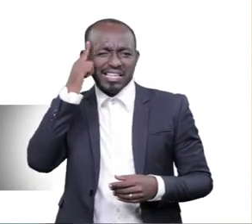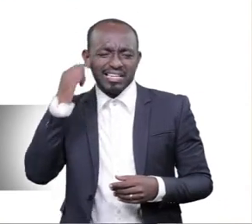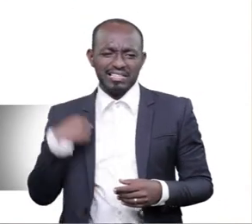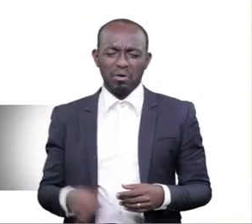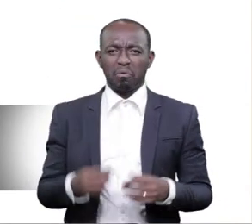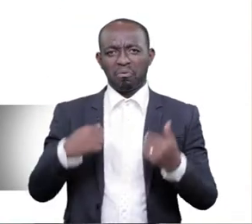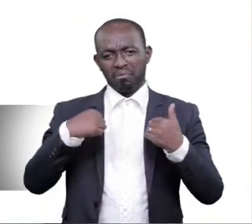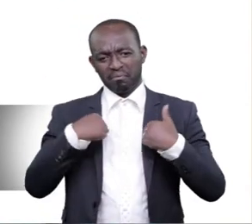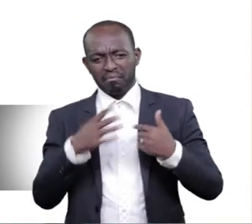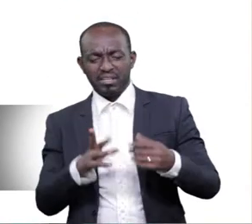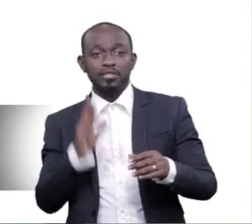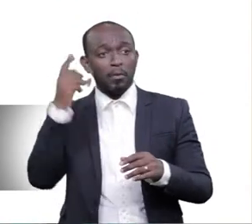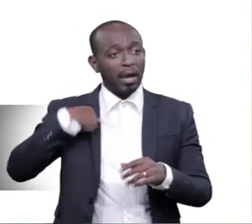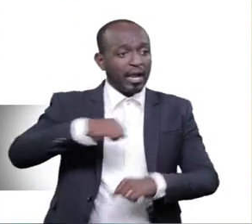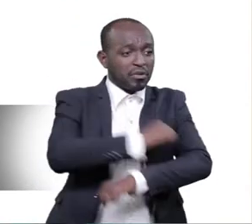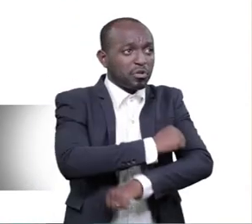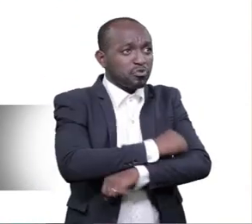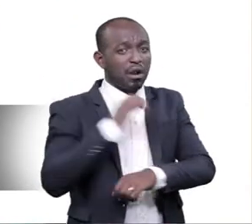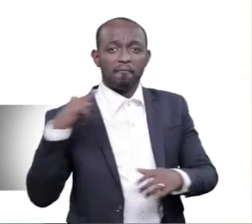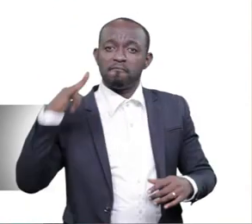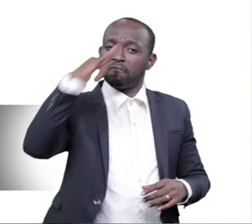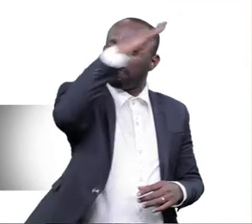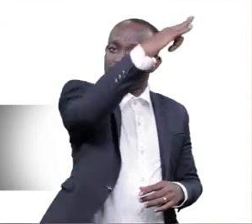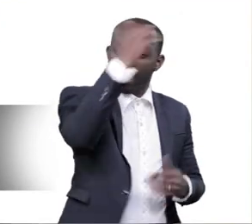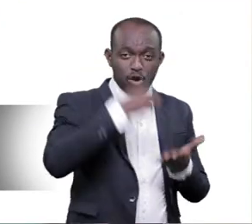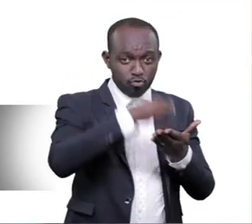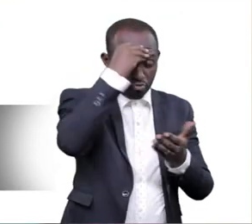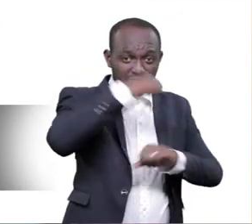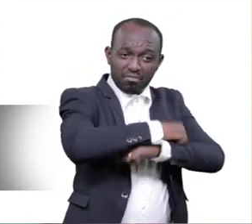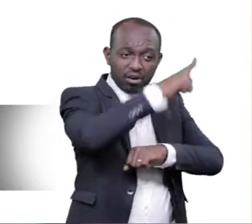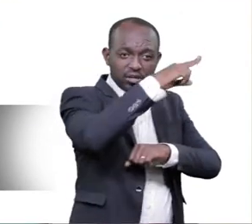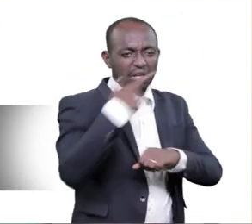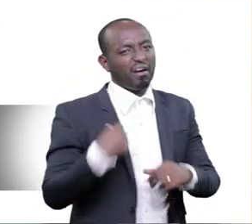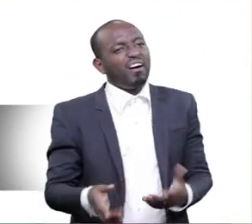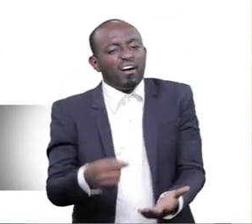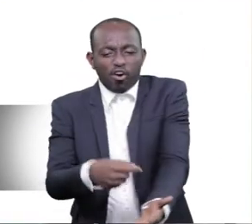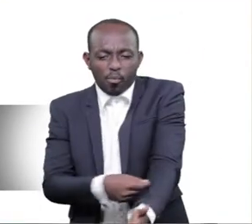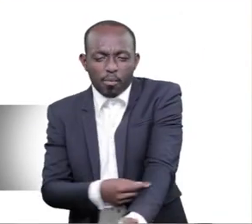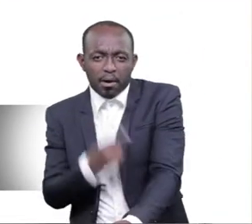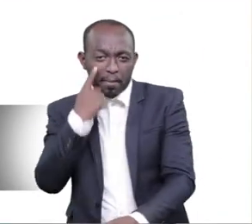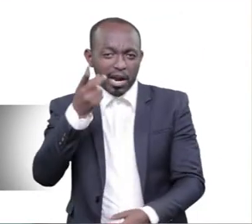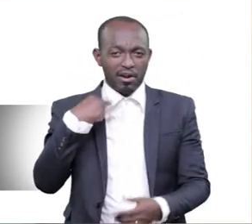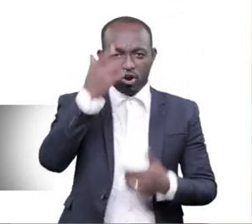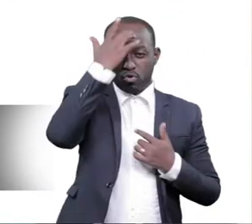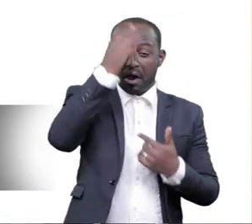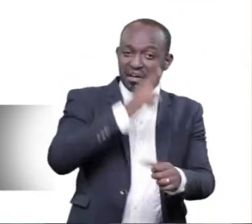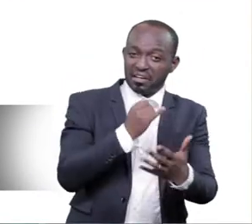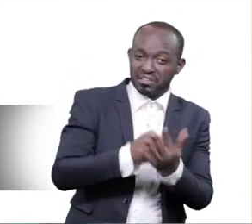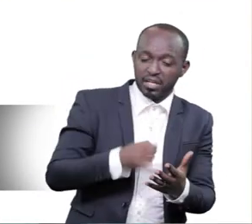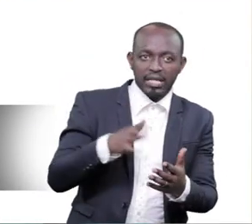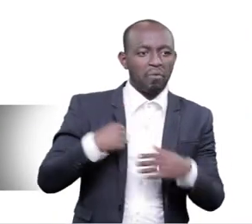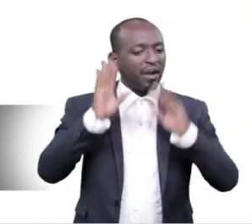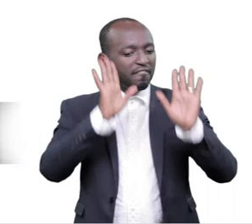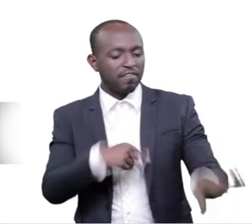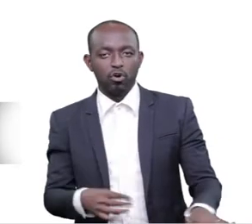mashuri hanze mu mahanga ntibibe ngombwa ko bagomba kumupima cyangwa ngo abuzwe no kujya kwiga kubera ko